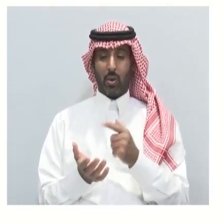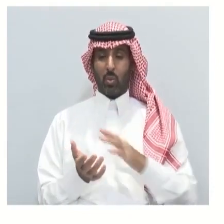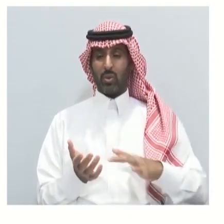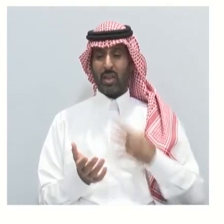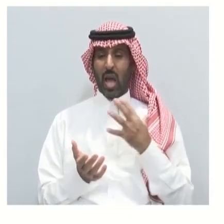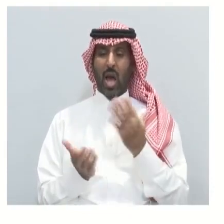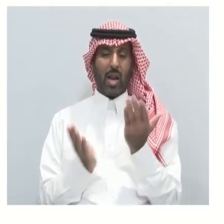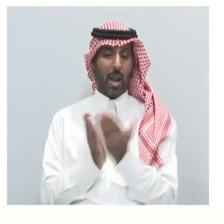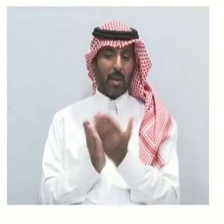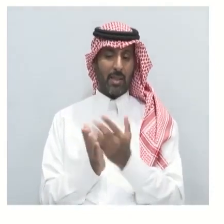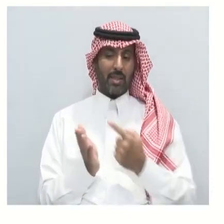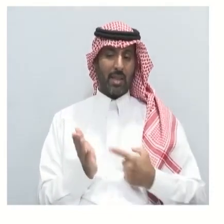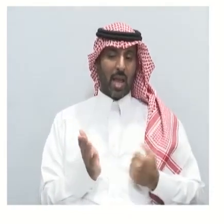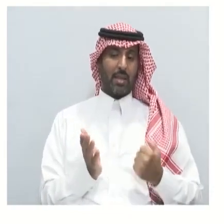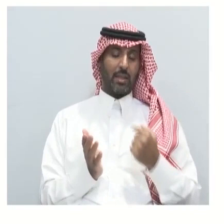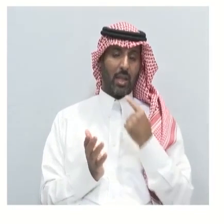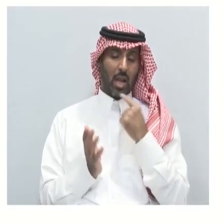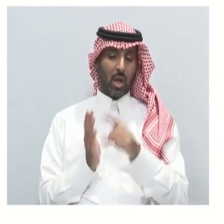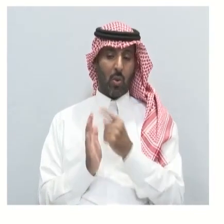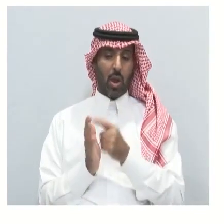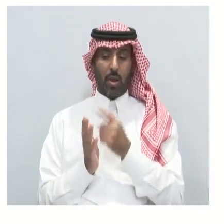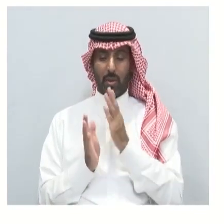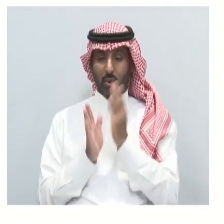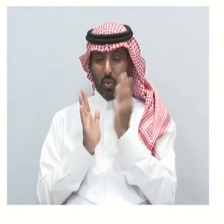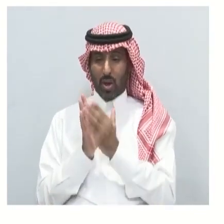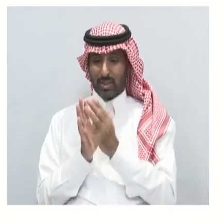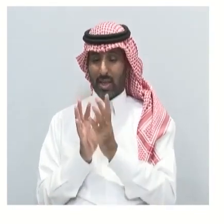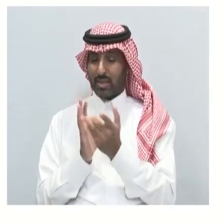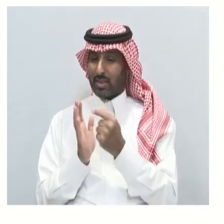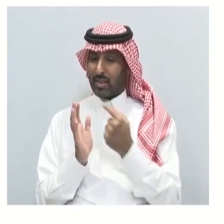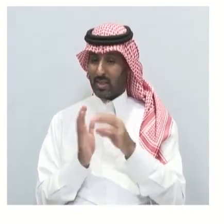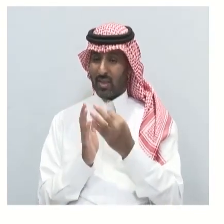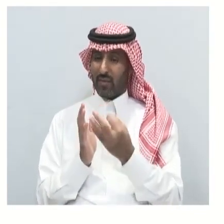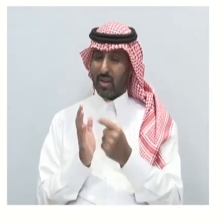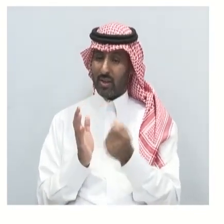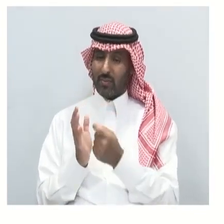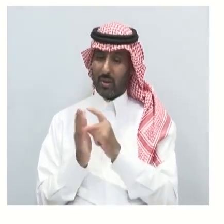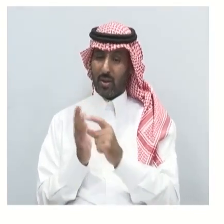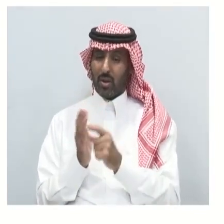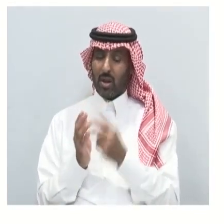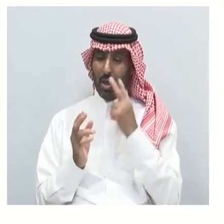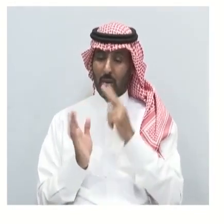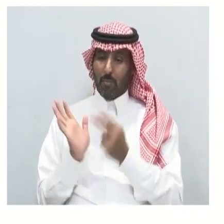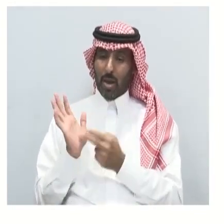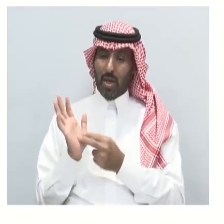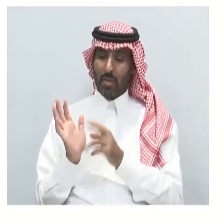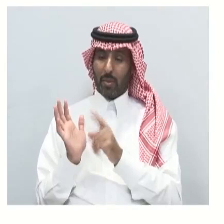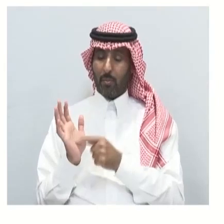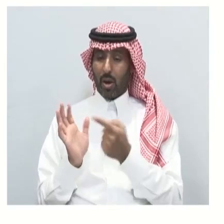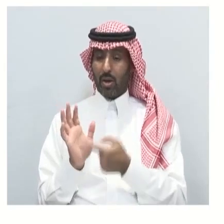المدرسه ثانيا عنوان البحث ويكون وسط الصفحه ويكتب بعد العنوان العباره الاتيه بحث مقدم